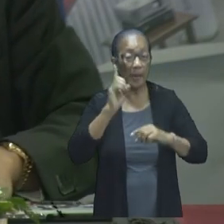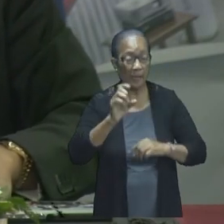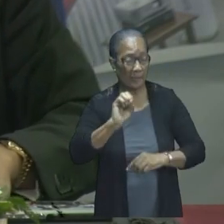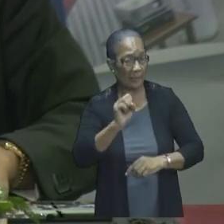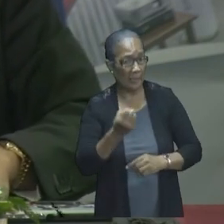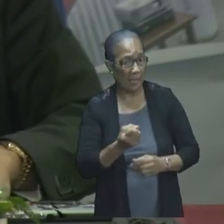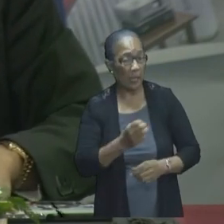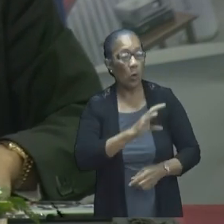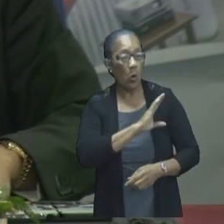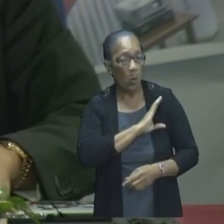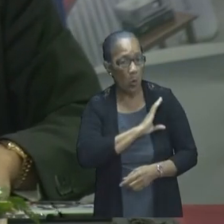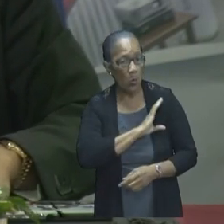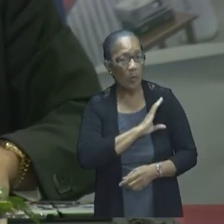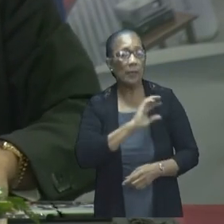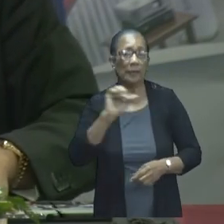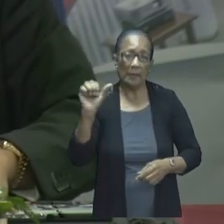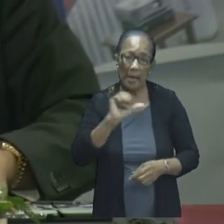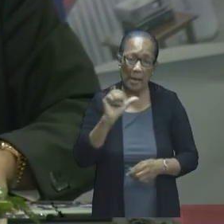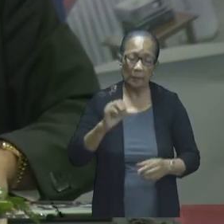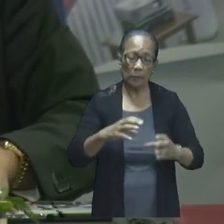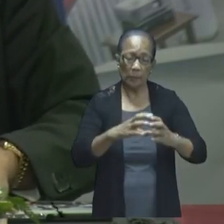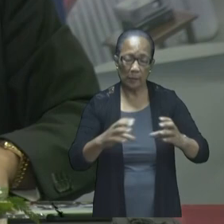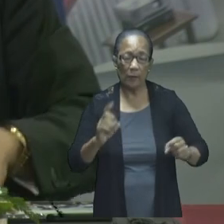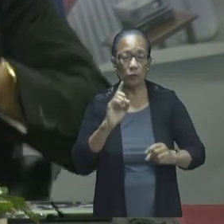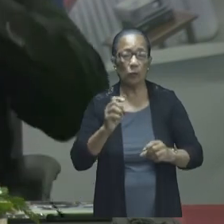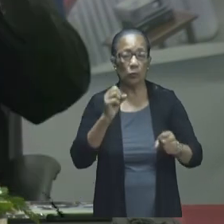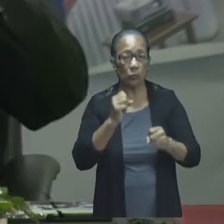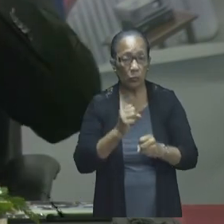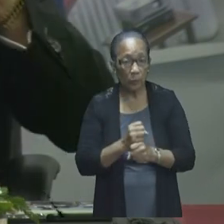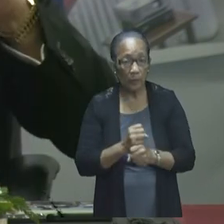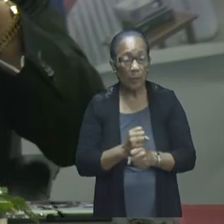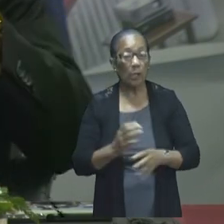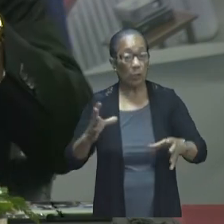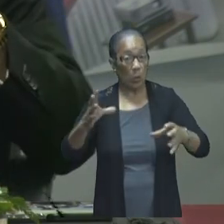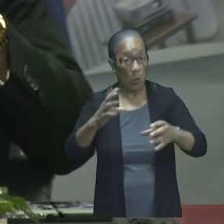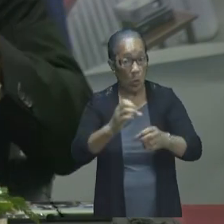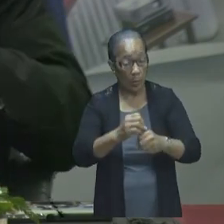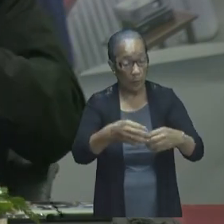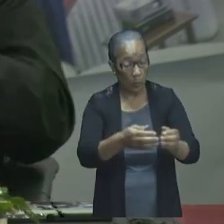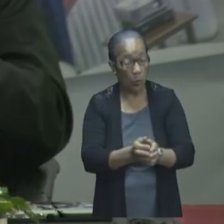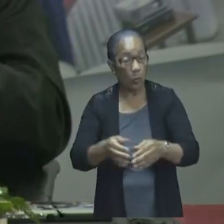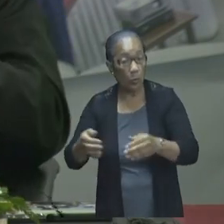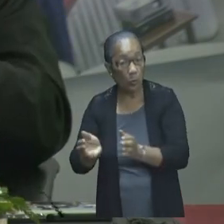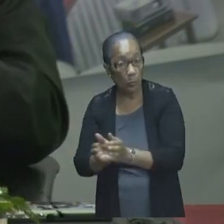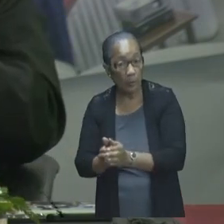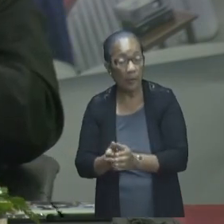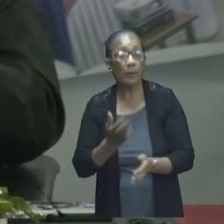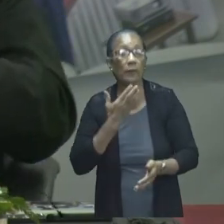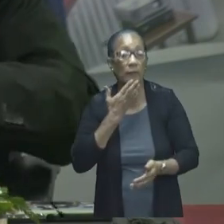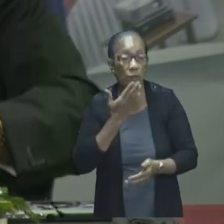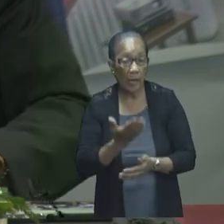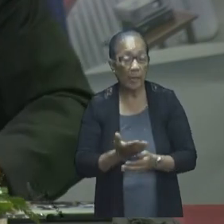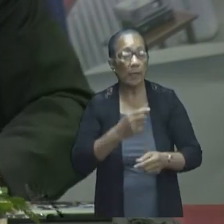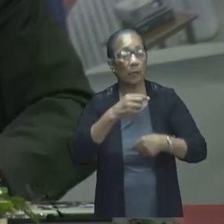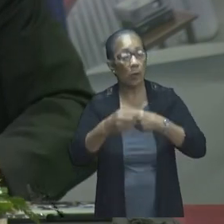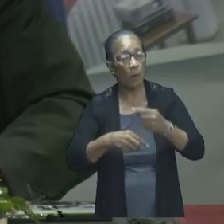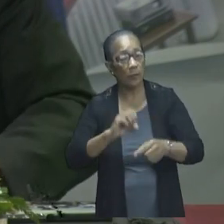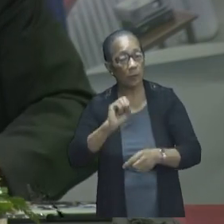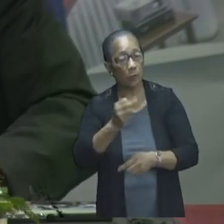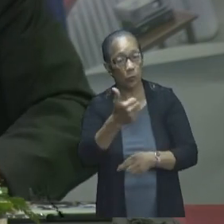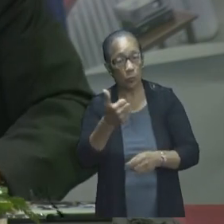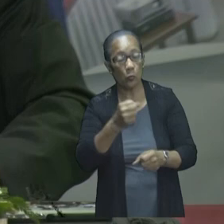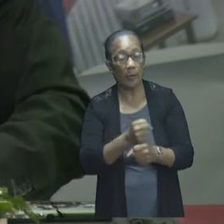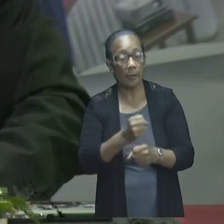die andere bedrijven gaan doen de vliegende brigade in vanaf voor structurele maatregelen want hierdoor kunnen ze niet goed optreden